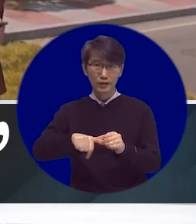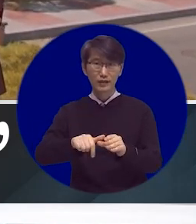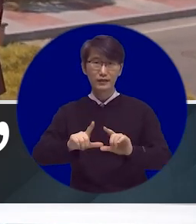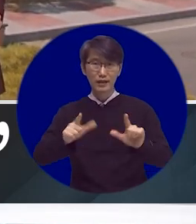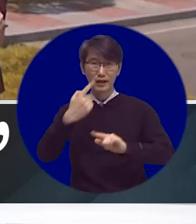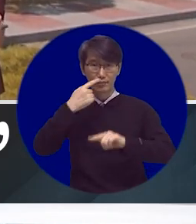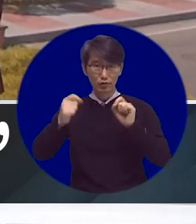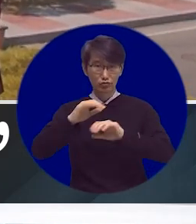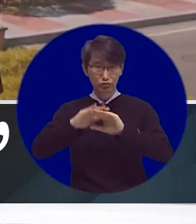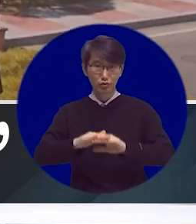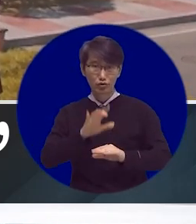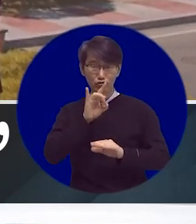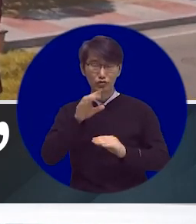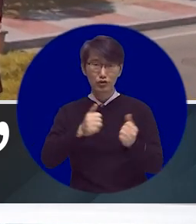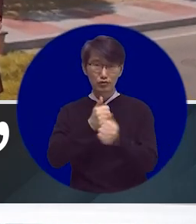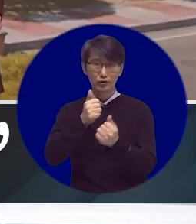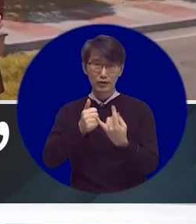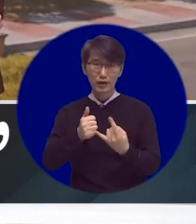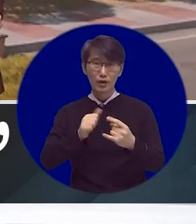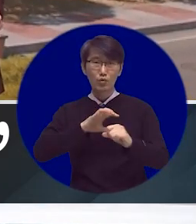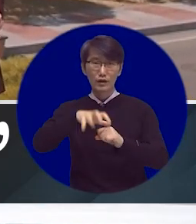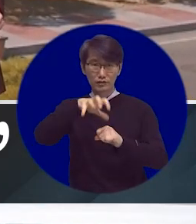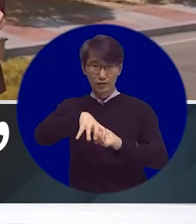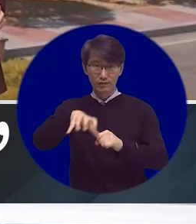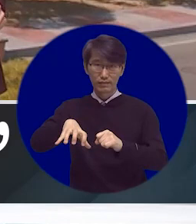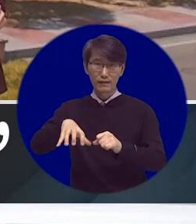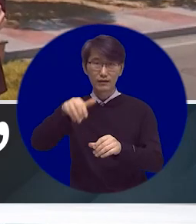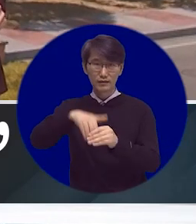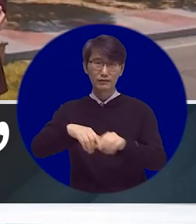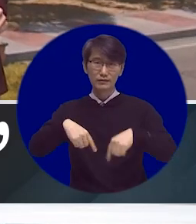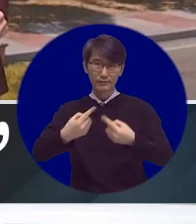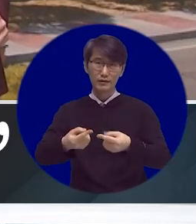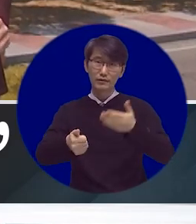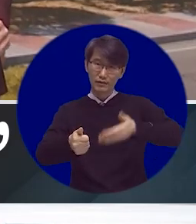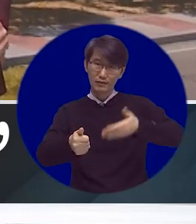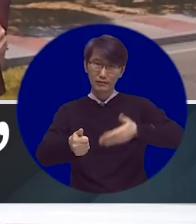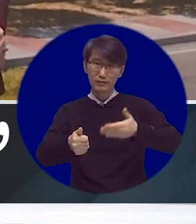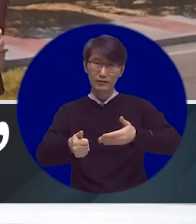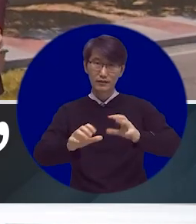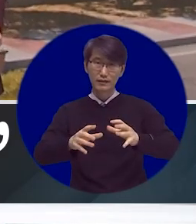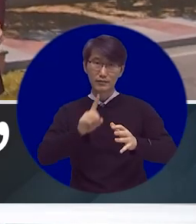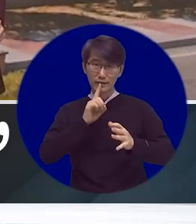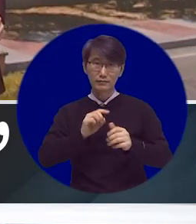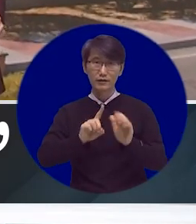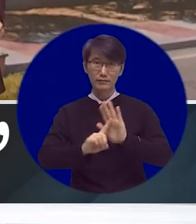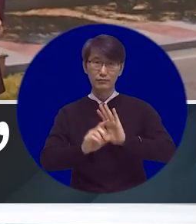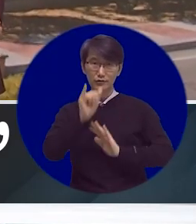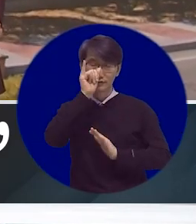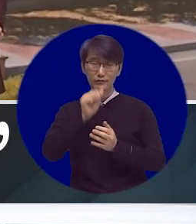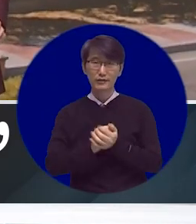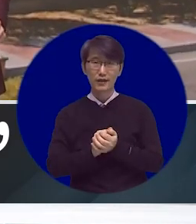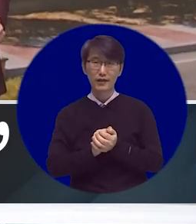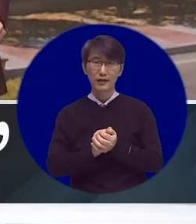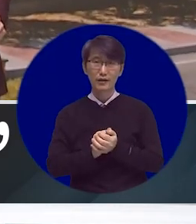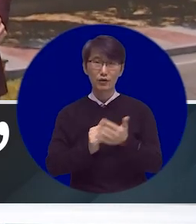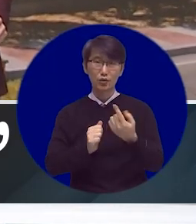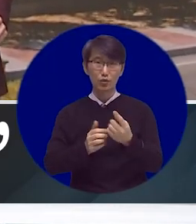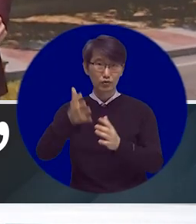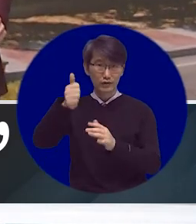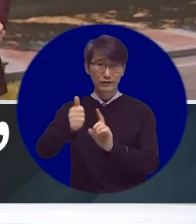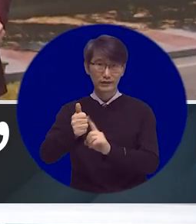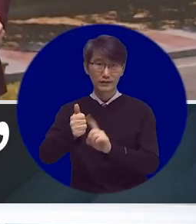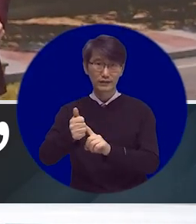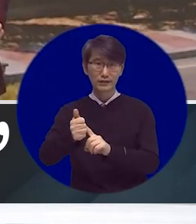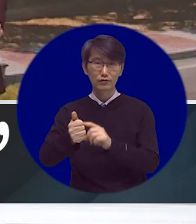선거일을 앞두고 중앙선관위 과천청사에서 투표 참여를 호소하는 국민께 드리는 말씀을 발표했습니다. 노정희